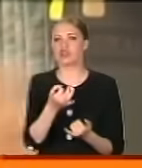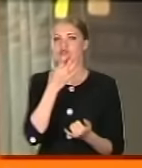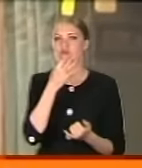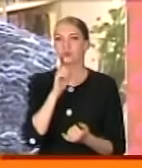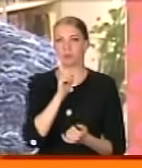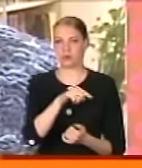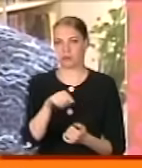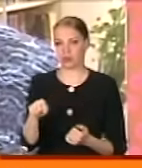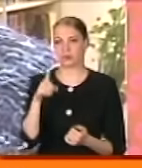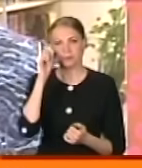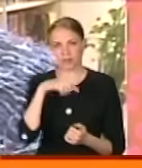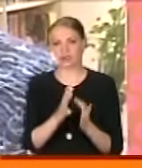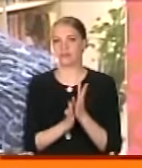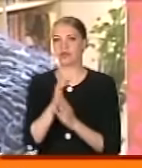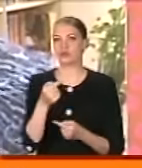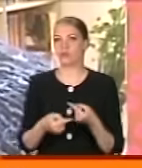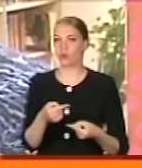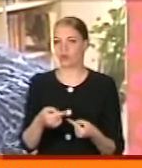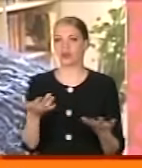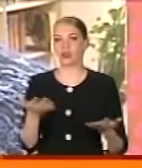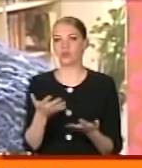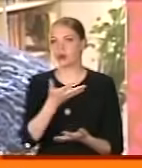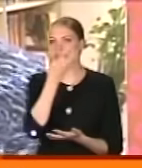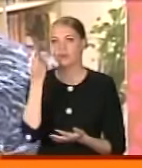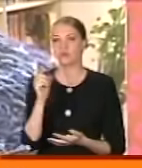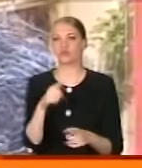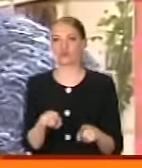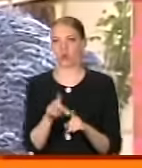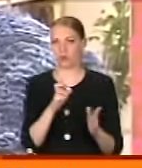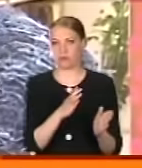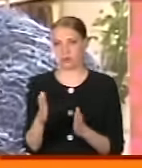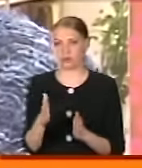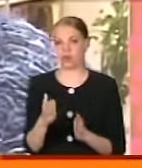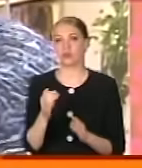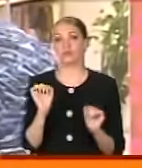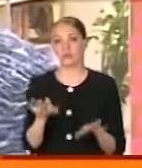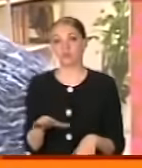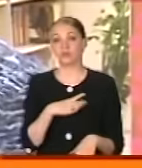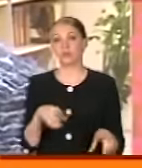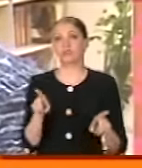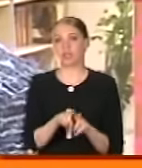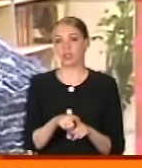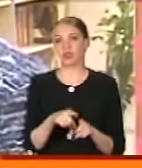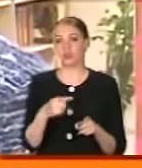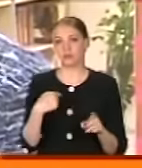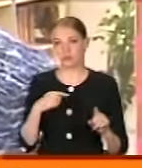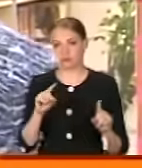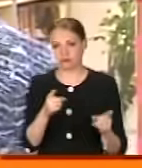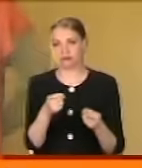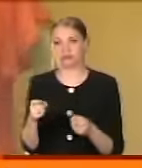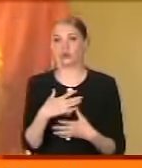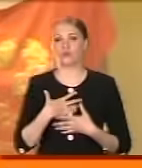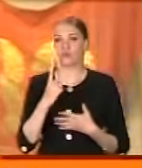молод знаете выросло поколение которое забыло Что такое библиотека Возможно да таким образом возвратится любовь к